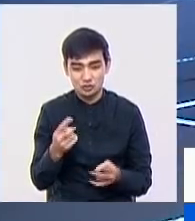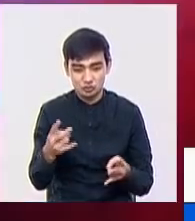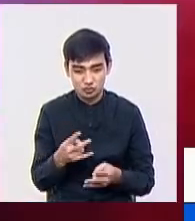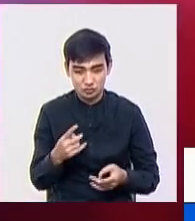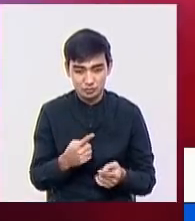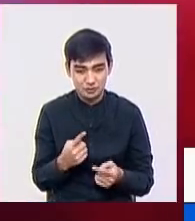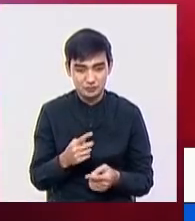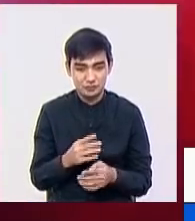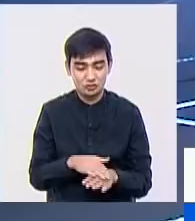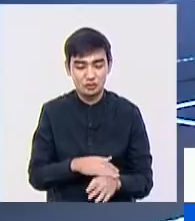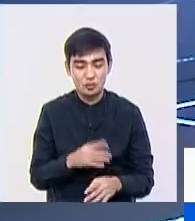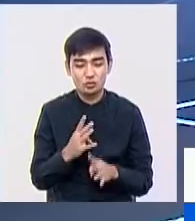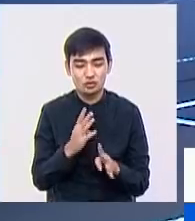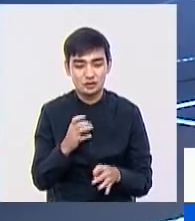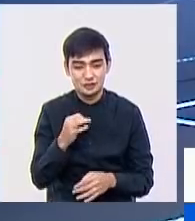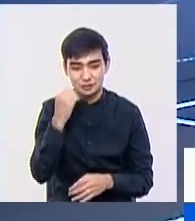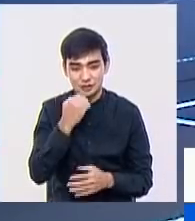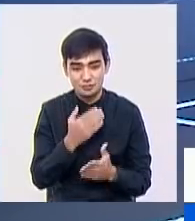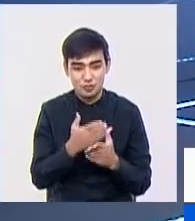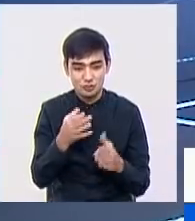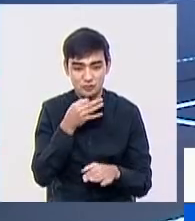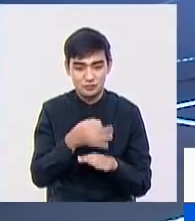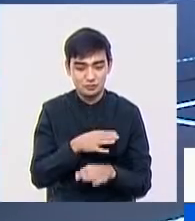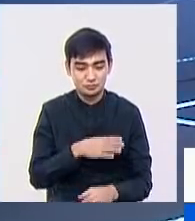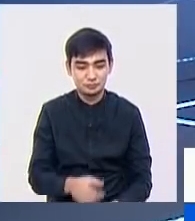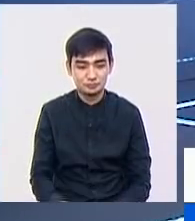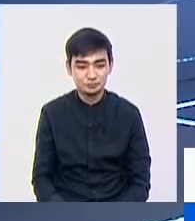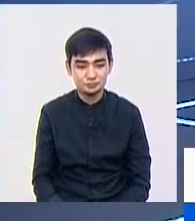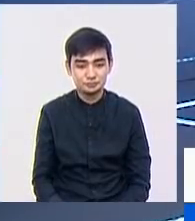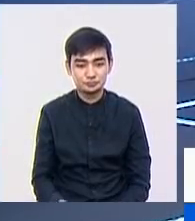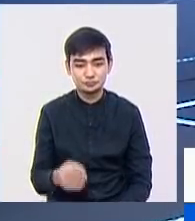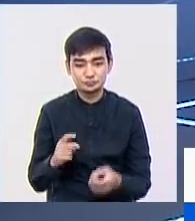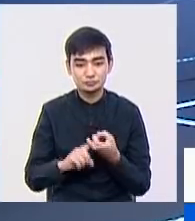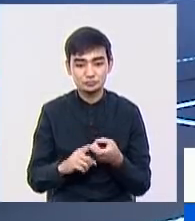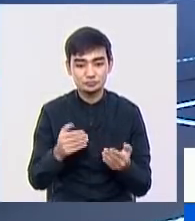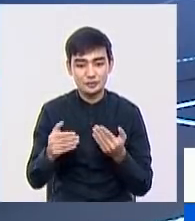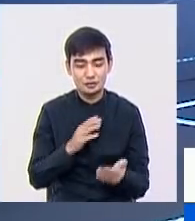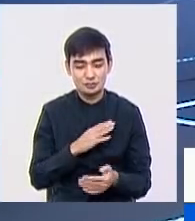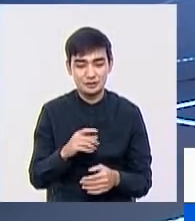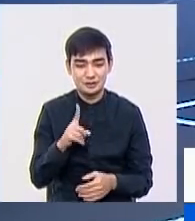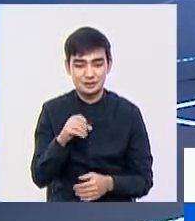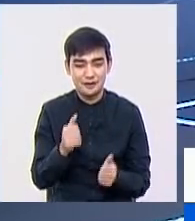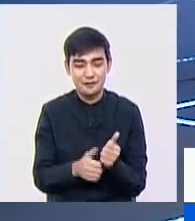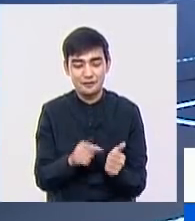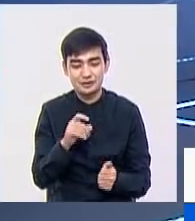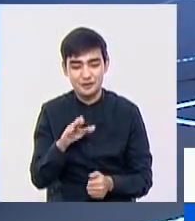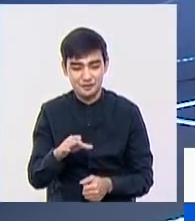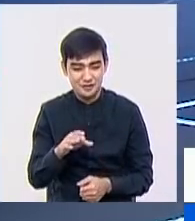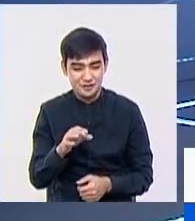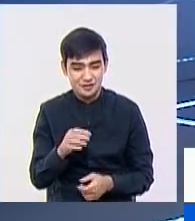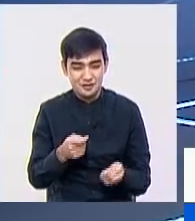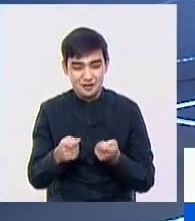финансирование. Спасибо вам за ответы. Пожалуйста, большое спасибо. Пожалуйста. Я напомню, что с нами на связи была заведующая лабораторией и